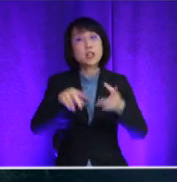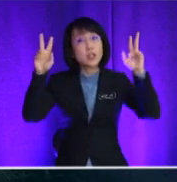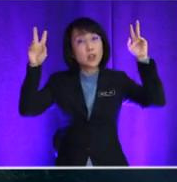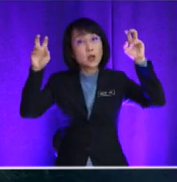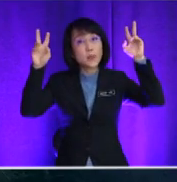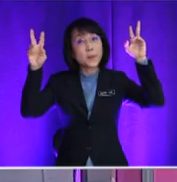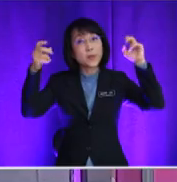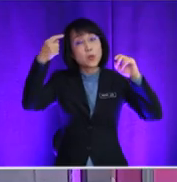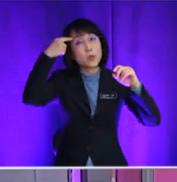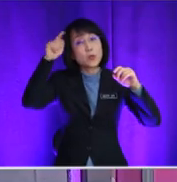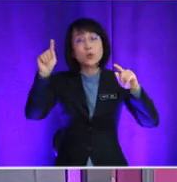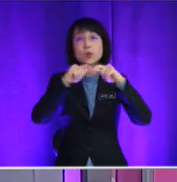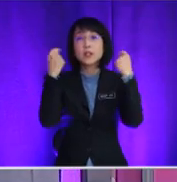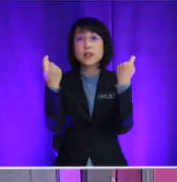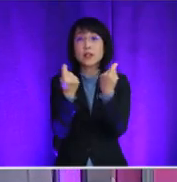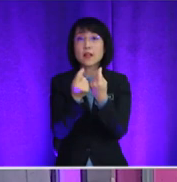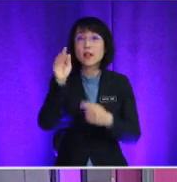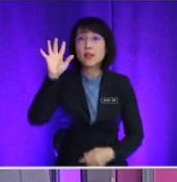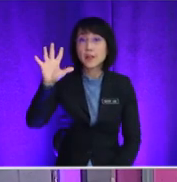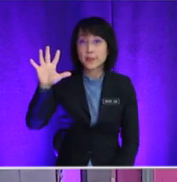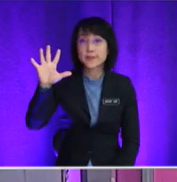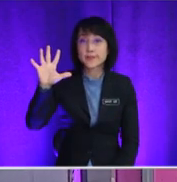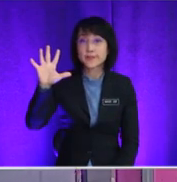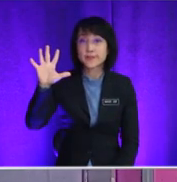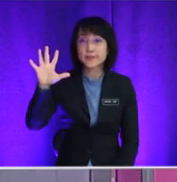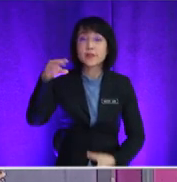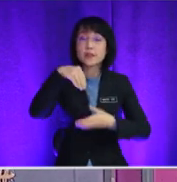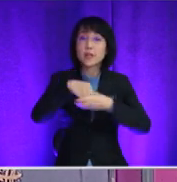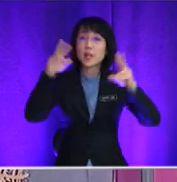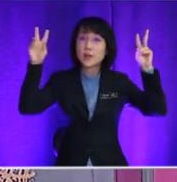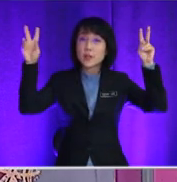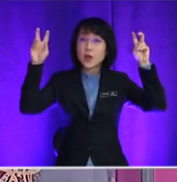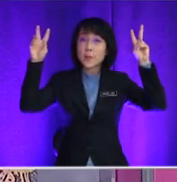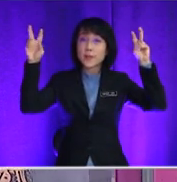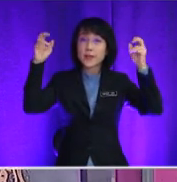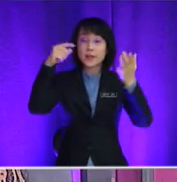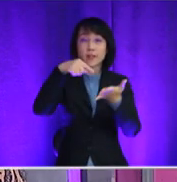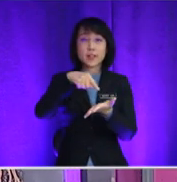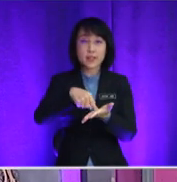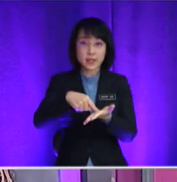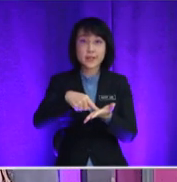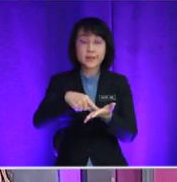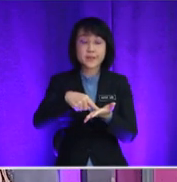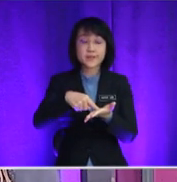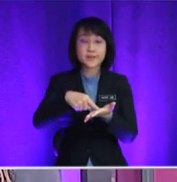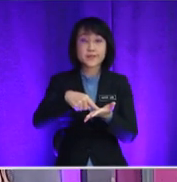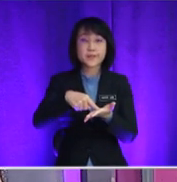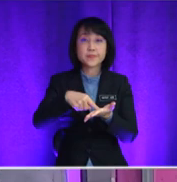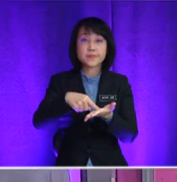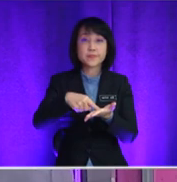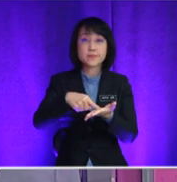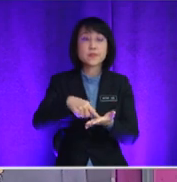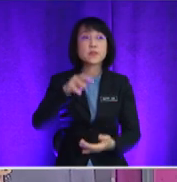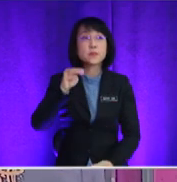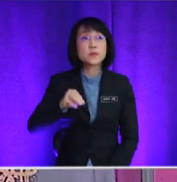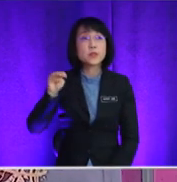untuk tingkat talibe yang mana dalam topik ini secara keseluruhannya murid